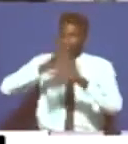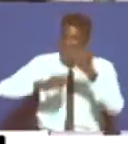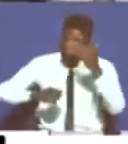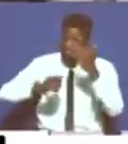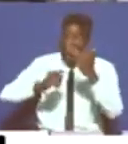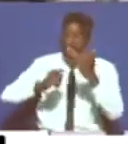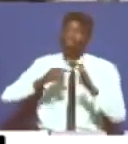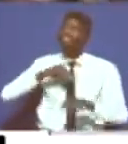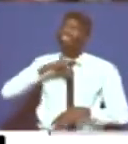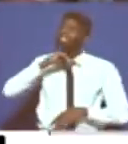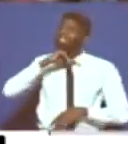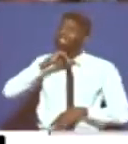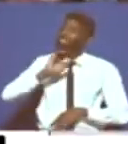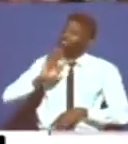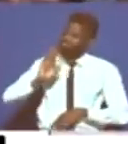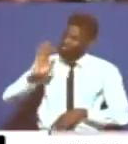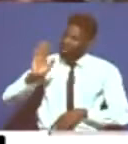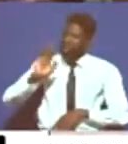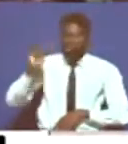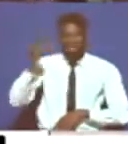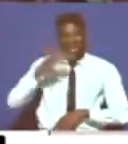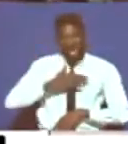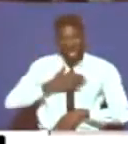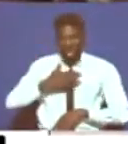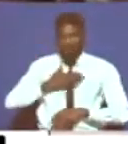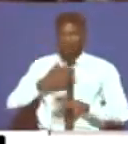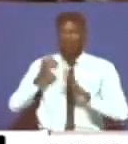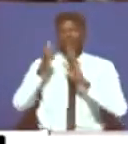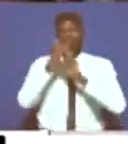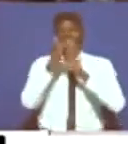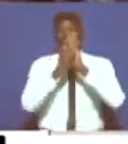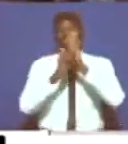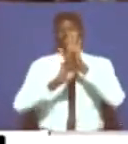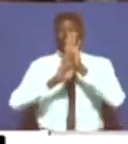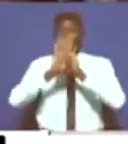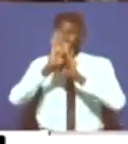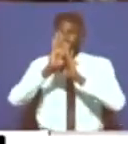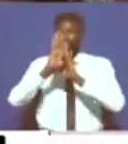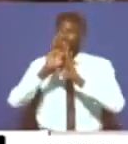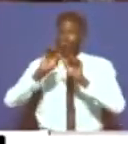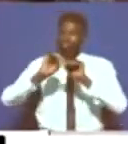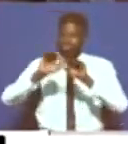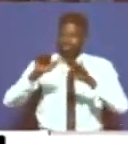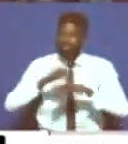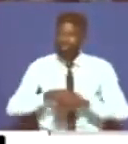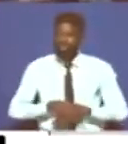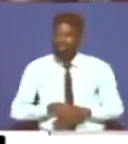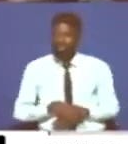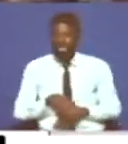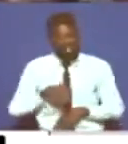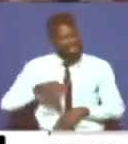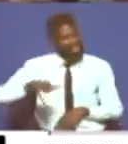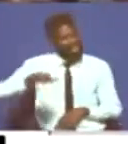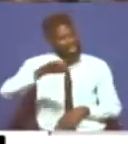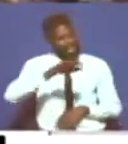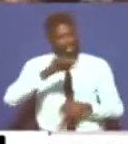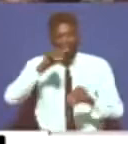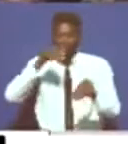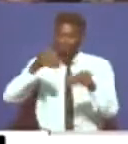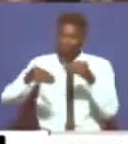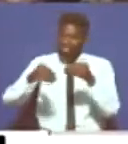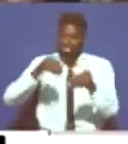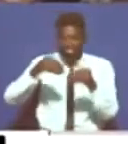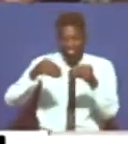kama president wetu. Busia County, na aswa hapa Malaba, kwa jamii ya watu wetu